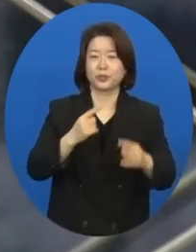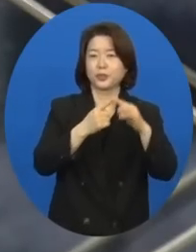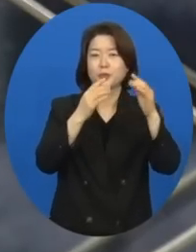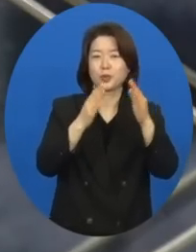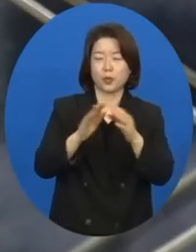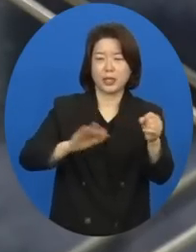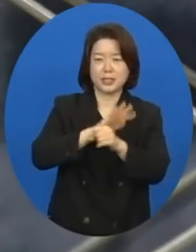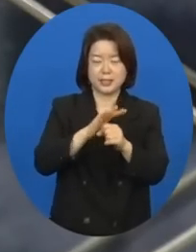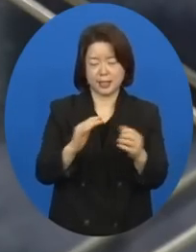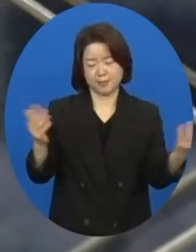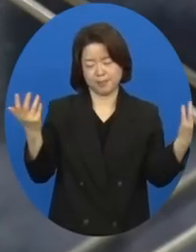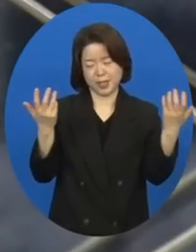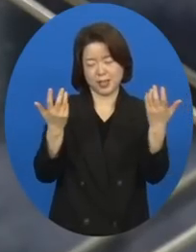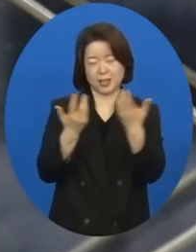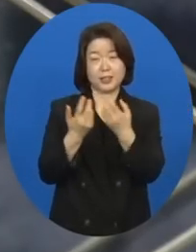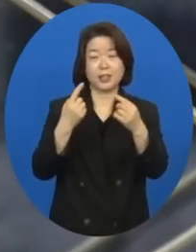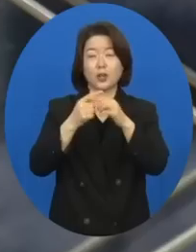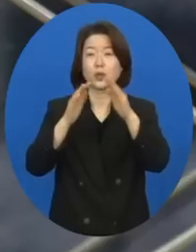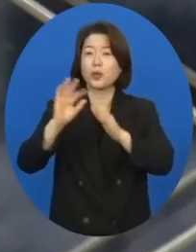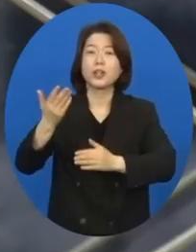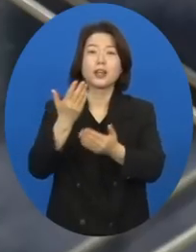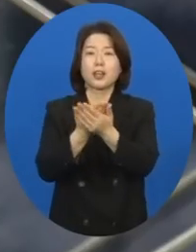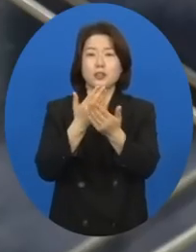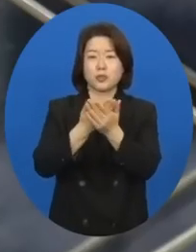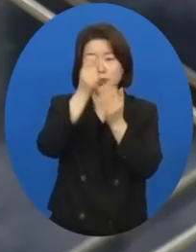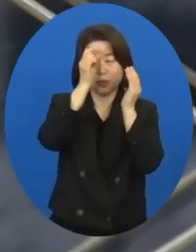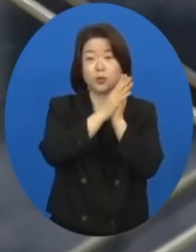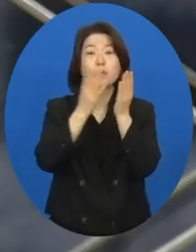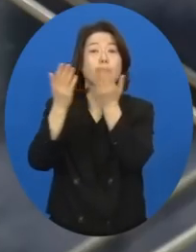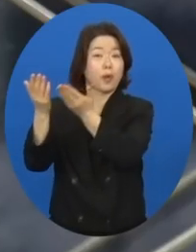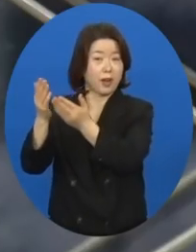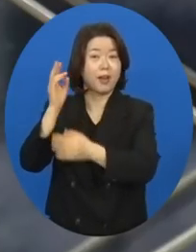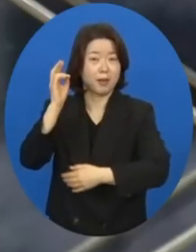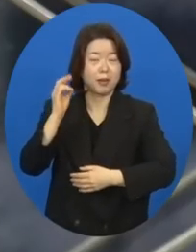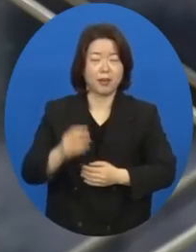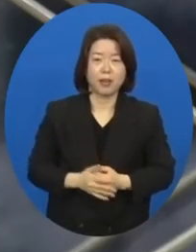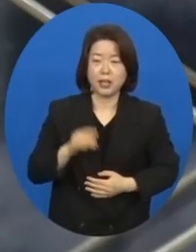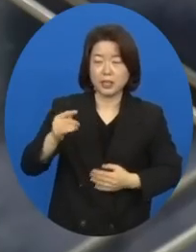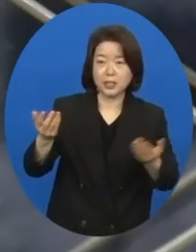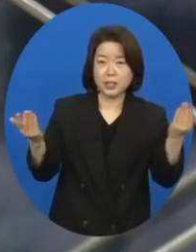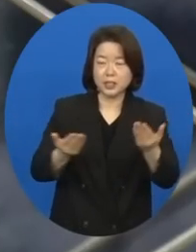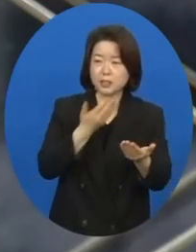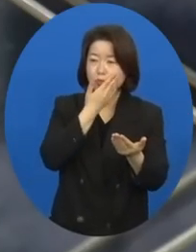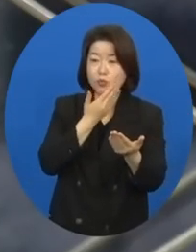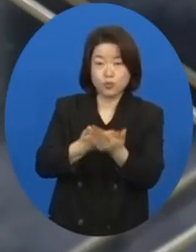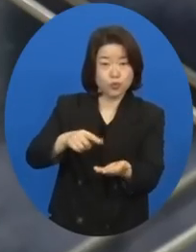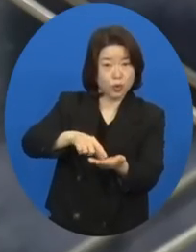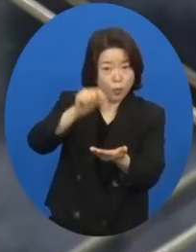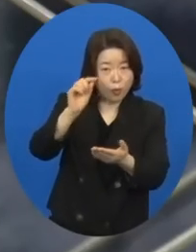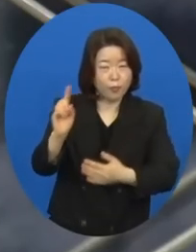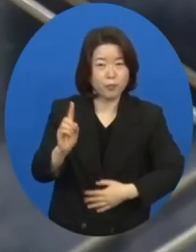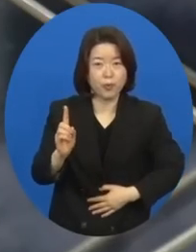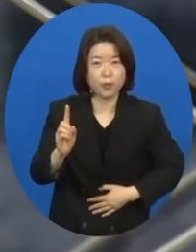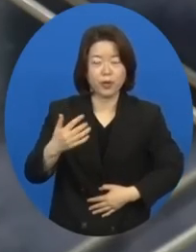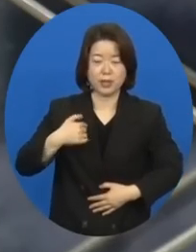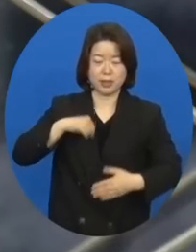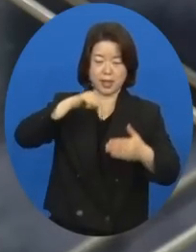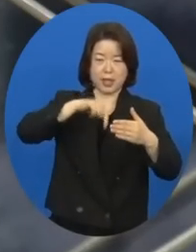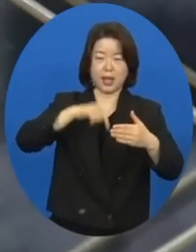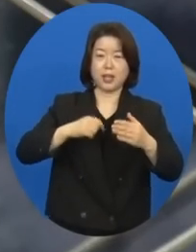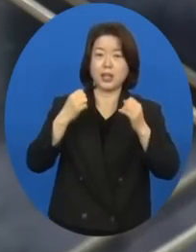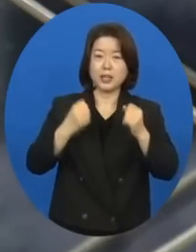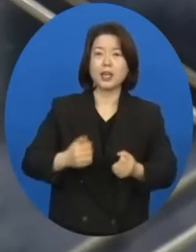사랑이 흘러넘치는 교회가 되게 하소서 기도할 겁니다. 그런데 이 일의 핵심이 무엇인지 아세요? 우리 안에 계신